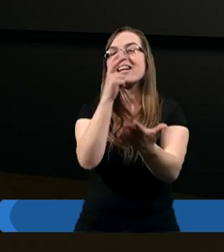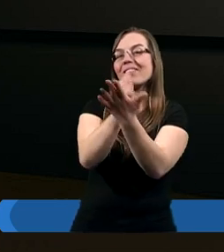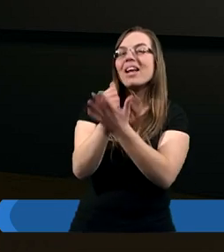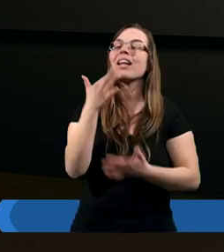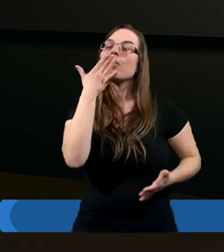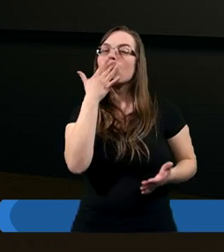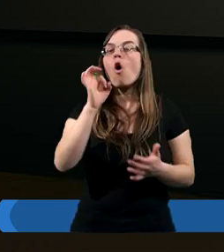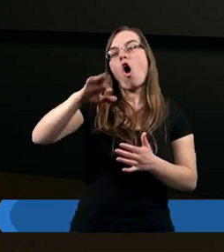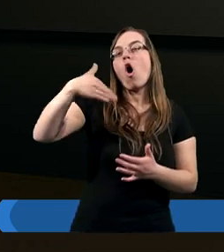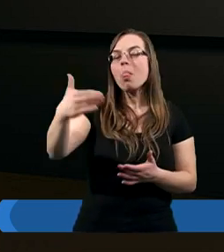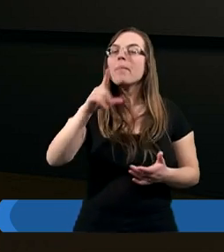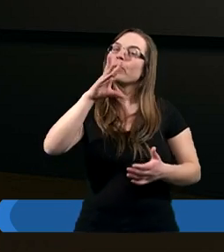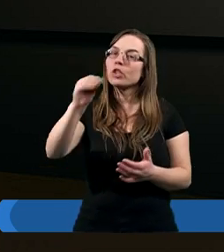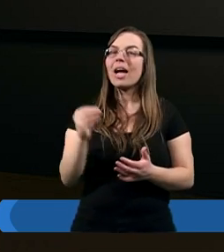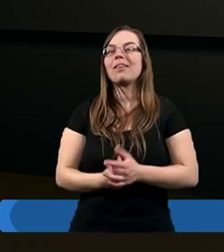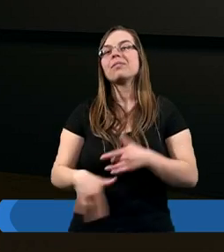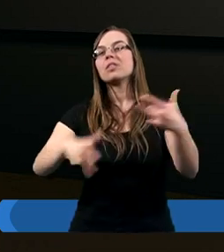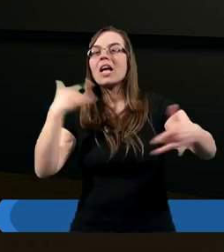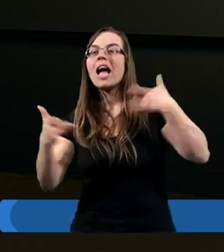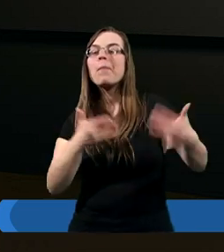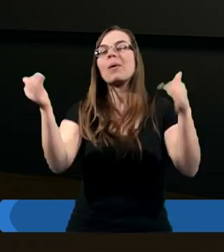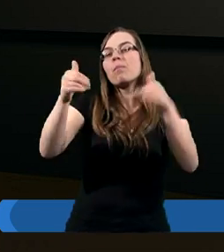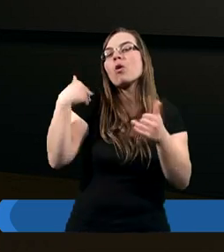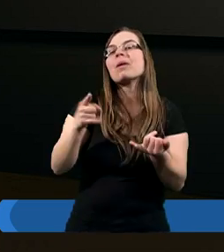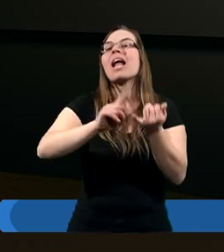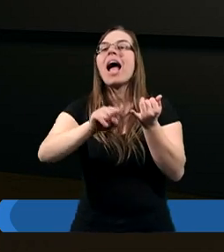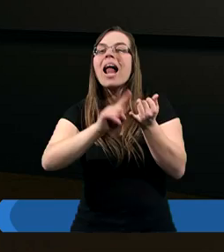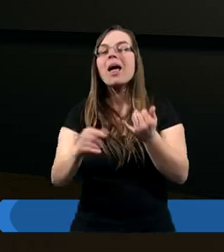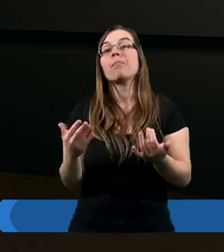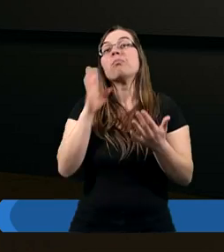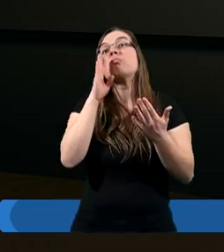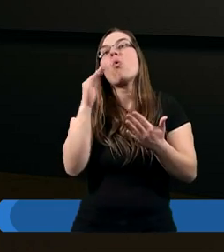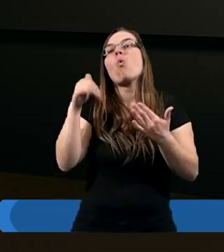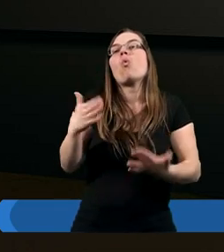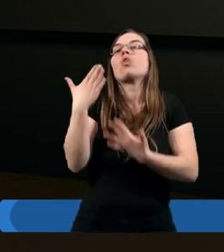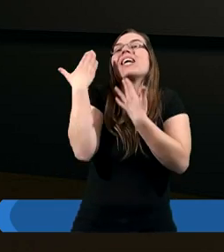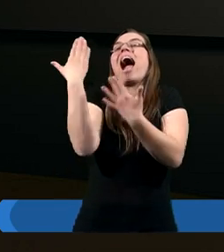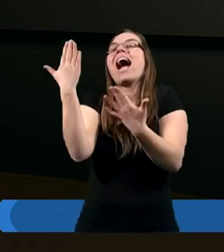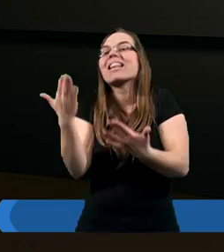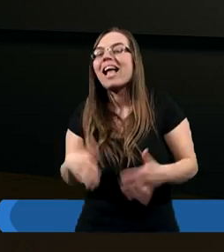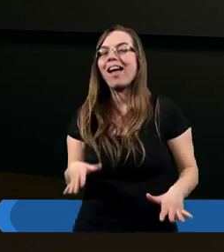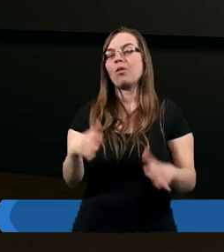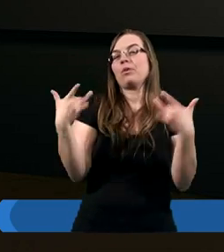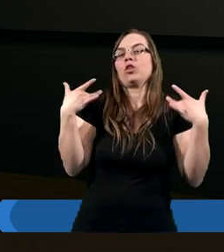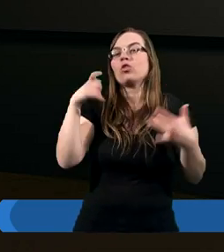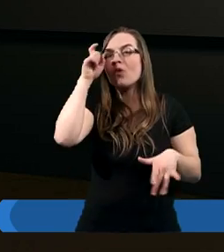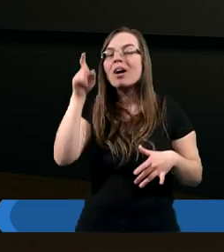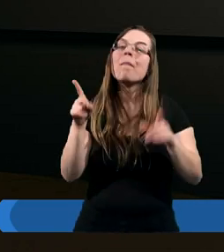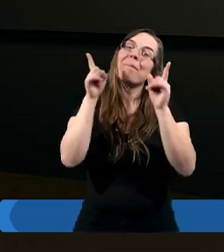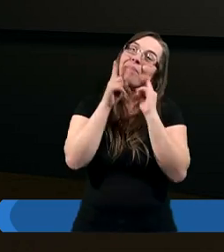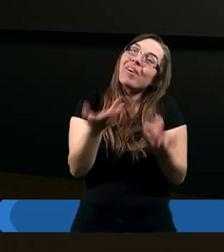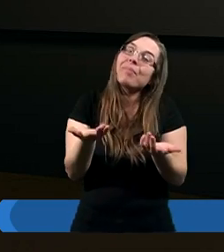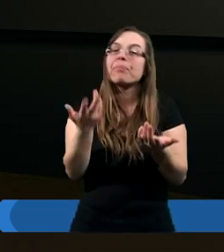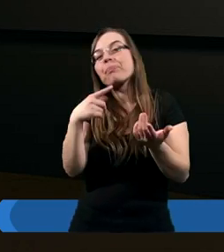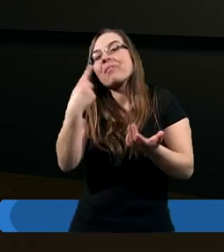stwierdzenie mówiące o tym, że cierpienie może być elementem uszlachetniającym życie człowieka. Choć prawdą jest, że